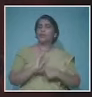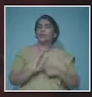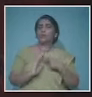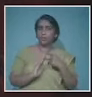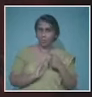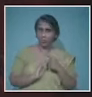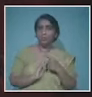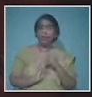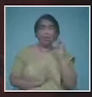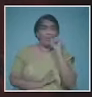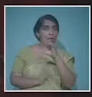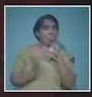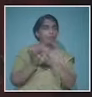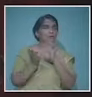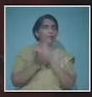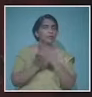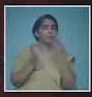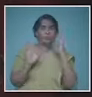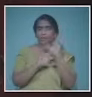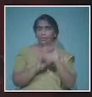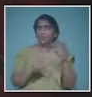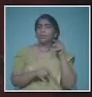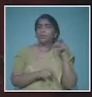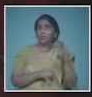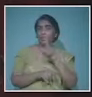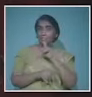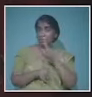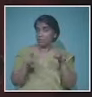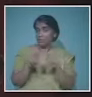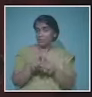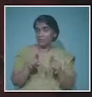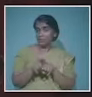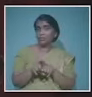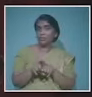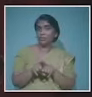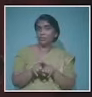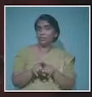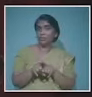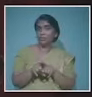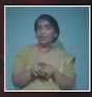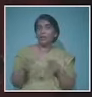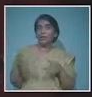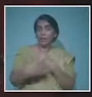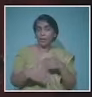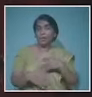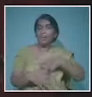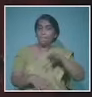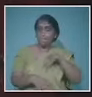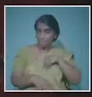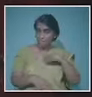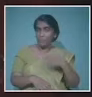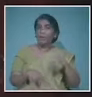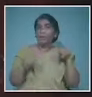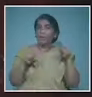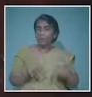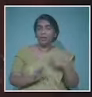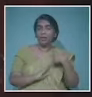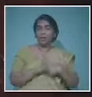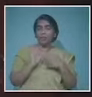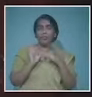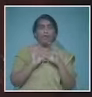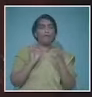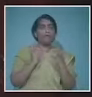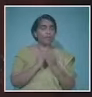atat. Nam kerla iverai, prakash kerla iverai. Oya kia na khati ata. Me oh kabinet ke pilgata. Me wena kotam rata paul